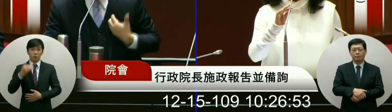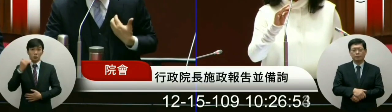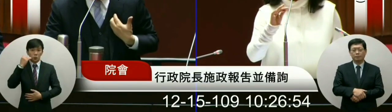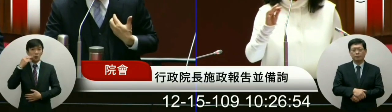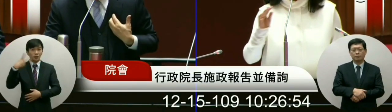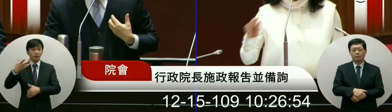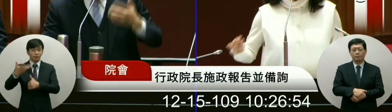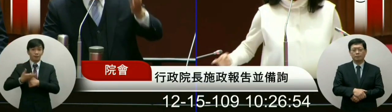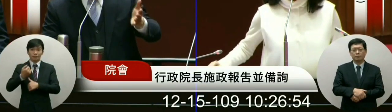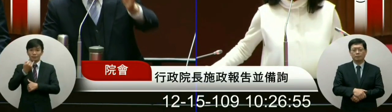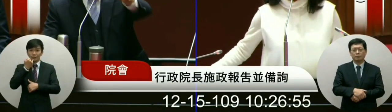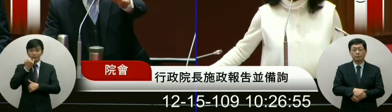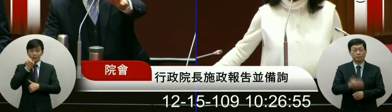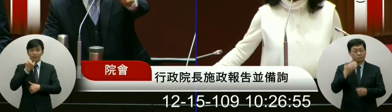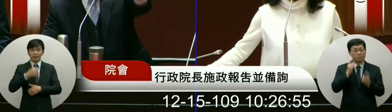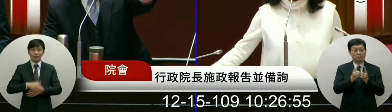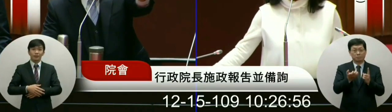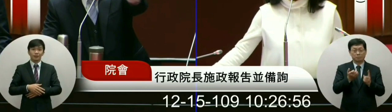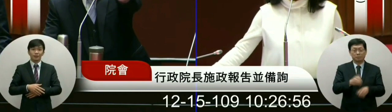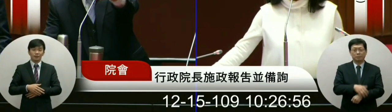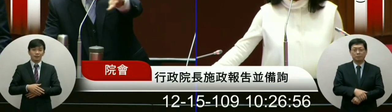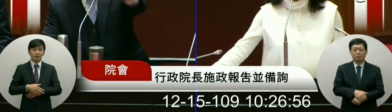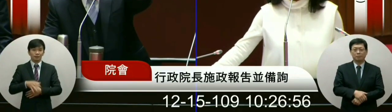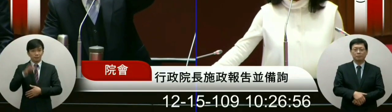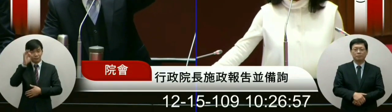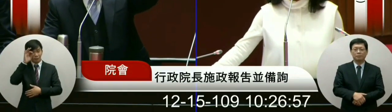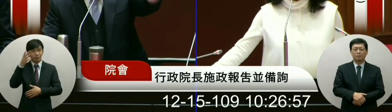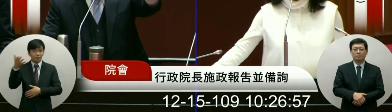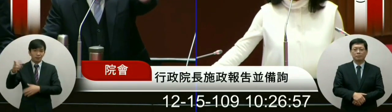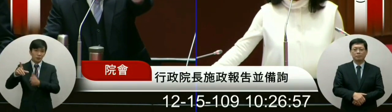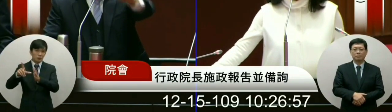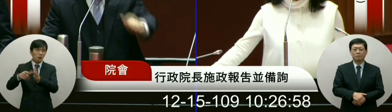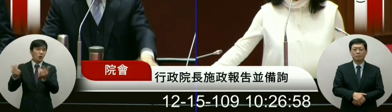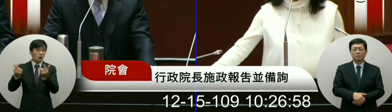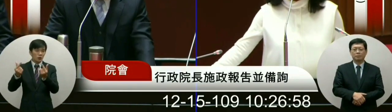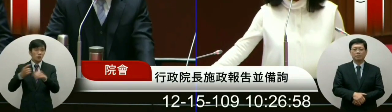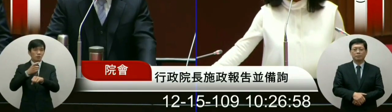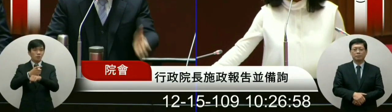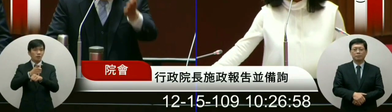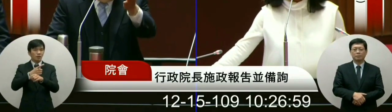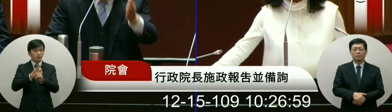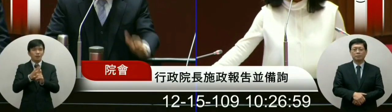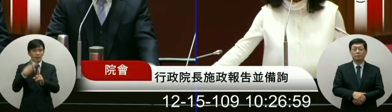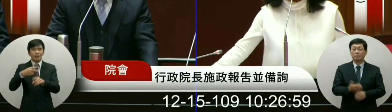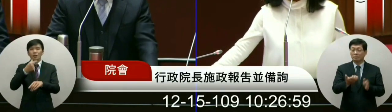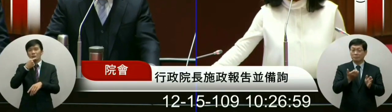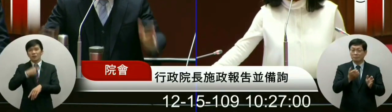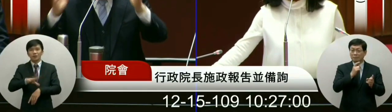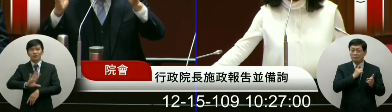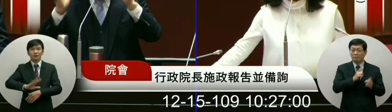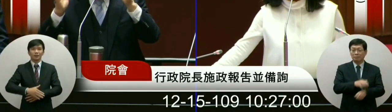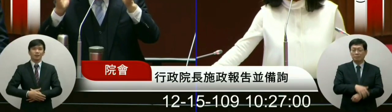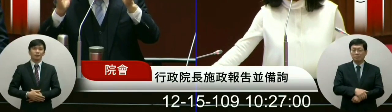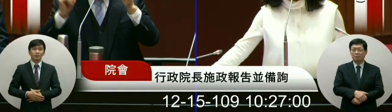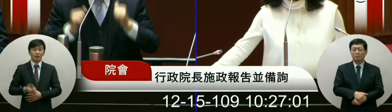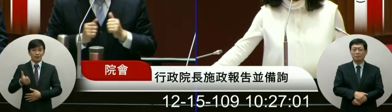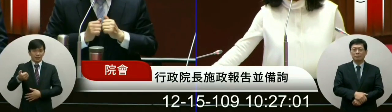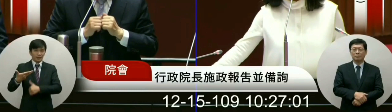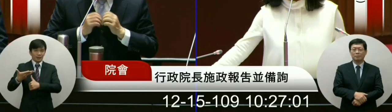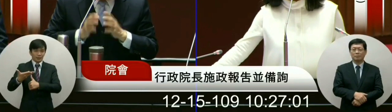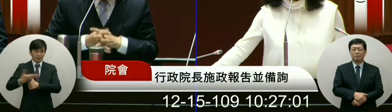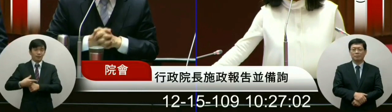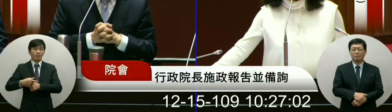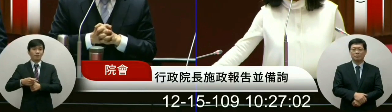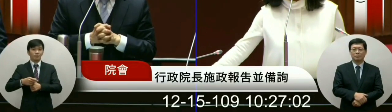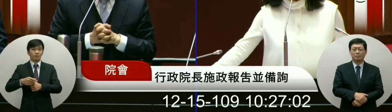以再让我讲，我也讲。不过我看你的这个，我好像时间到，所以我不敢再讲。谢谢委员，能够这么完整，让